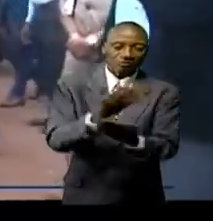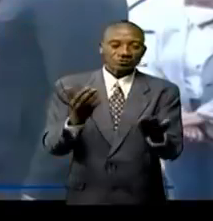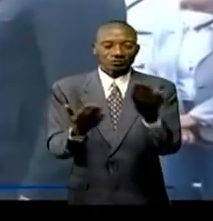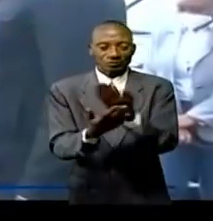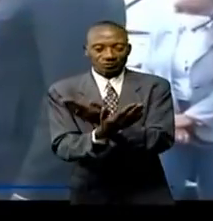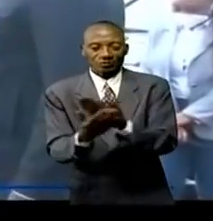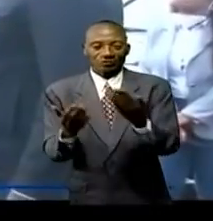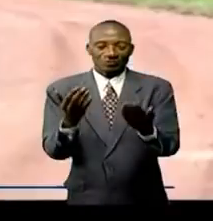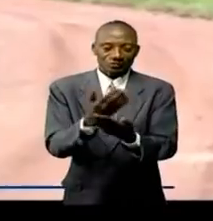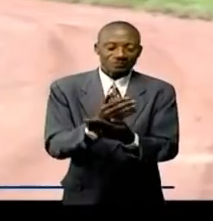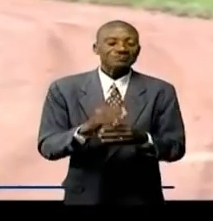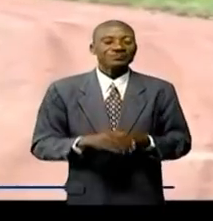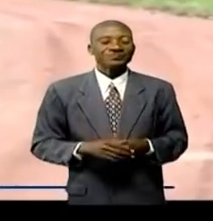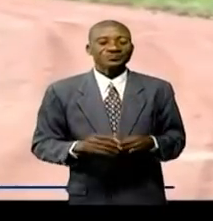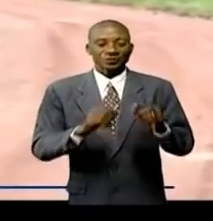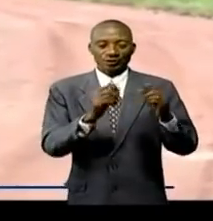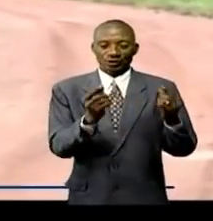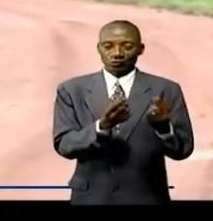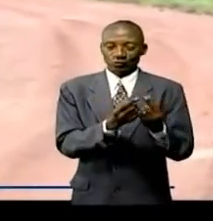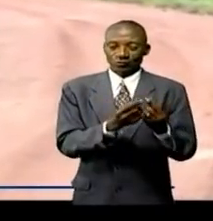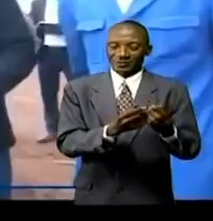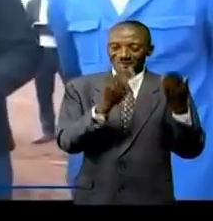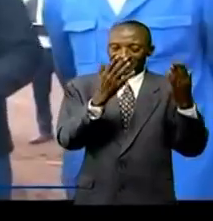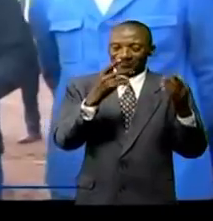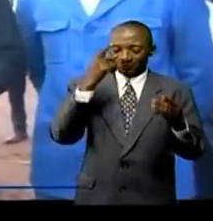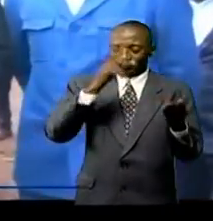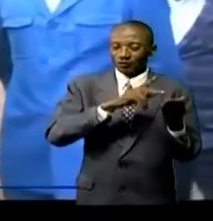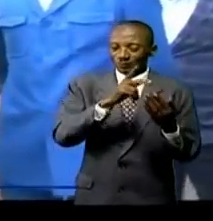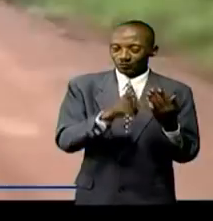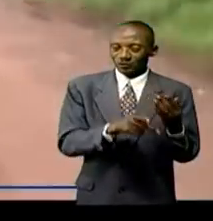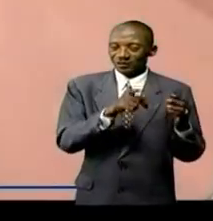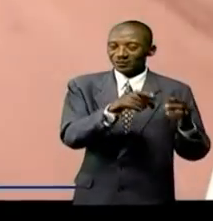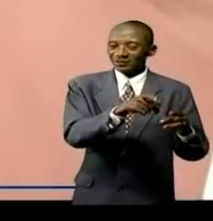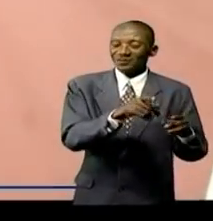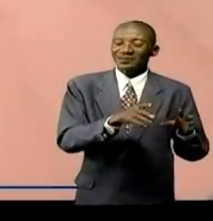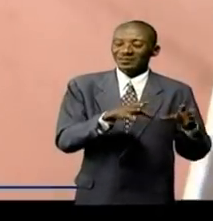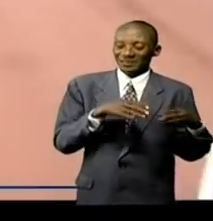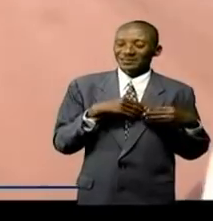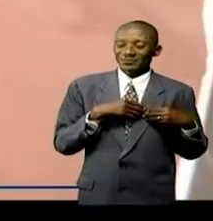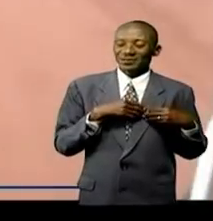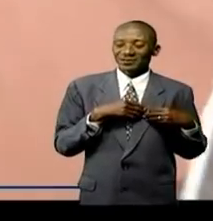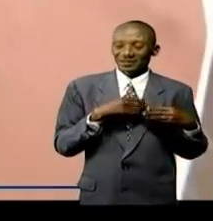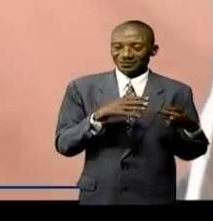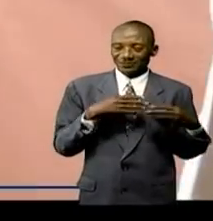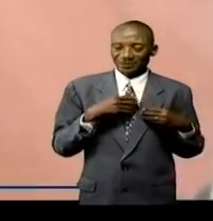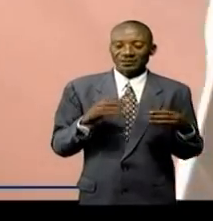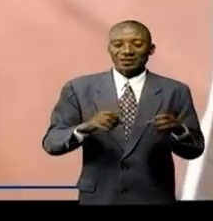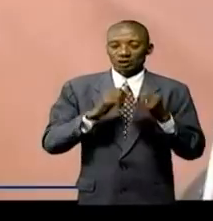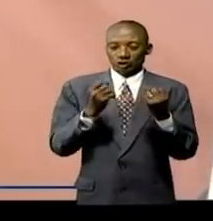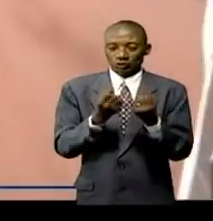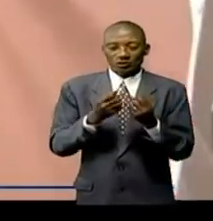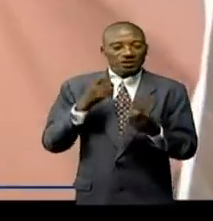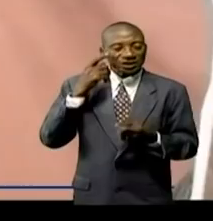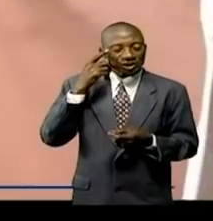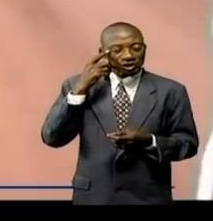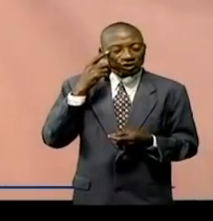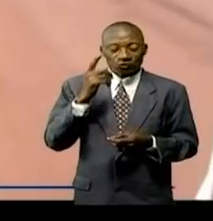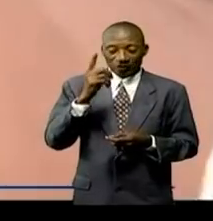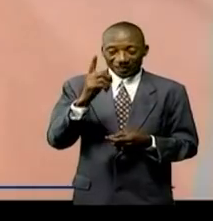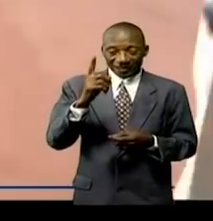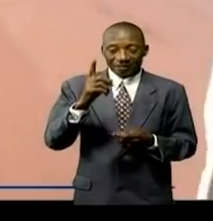partie zambienne du projet. Les travaux de construction de la route sur le Likasi seront exécutés par la société chinoise